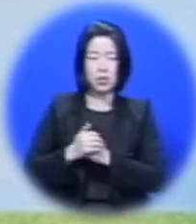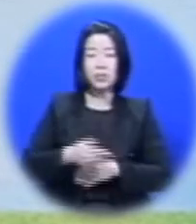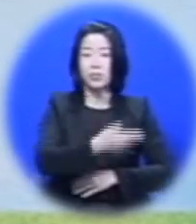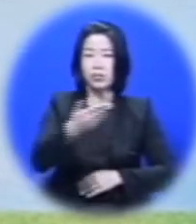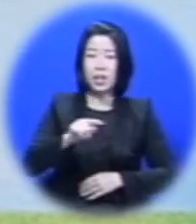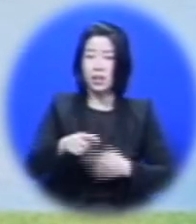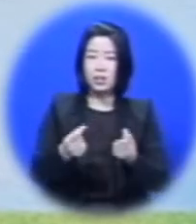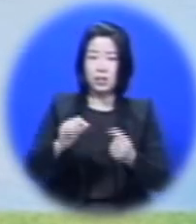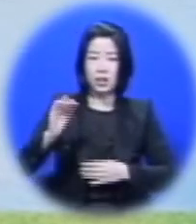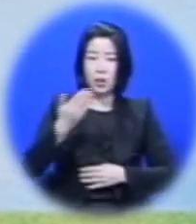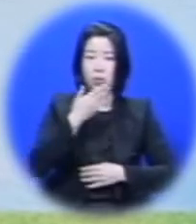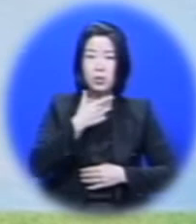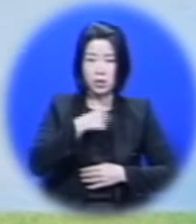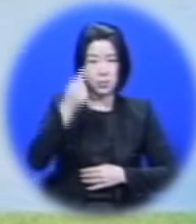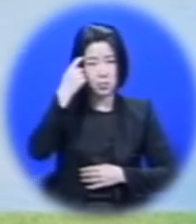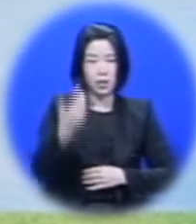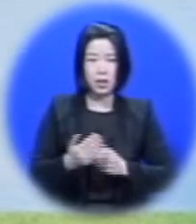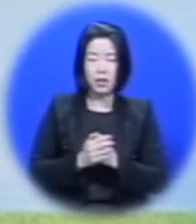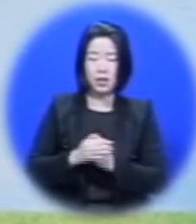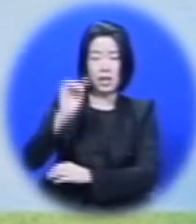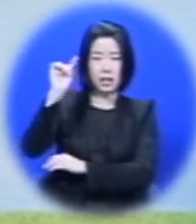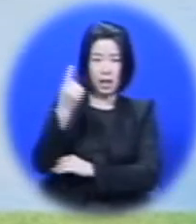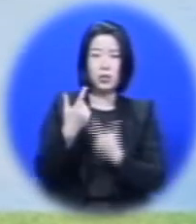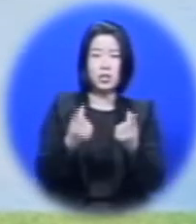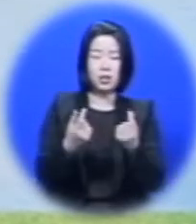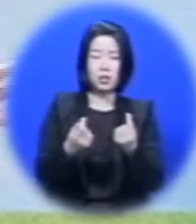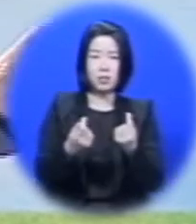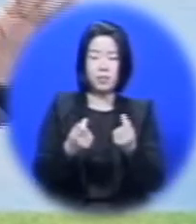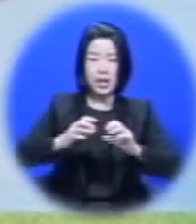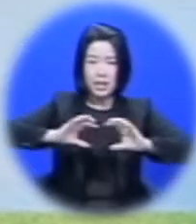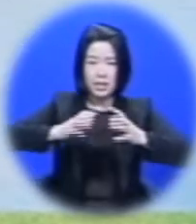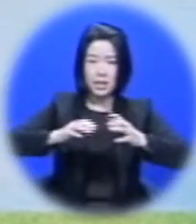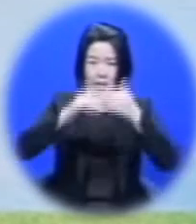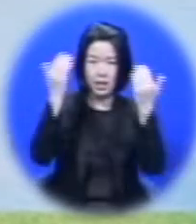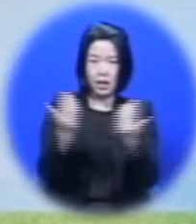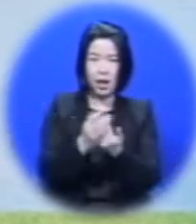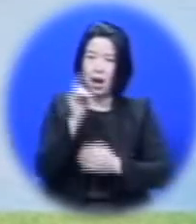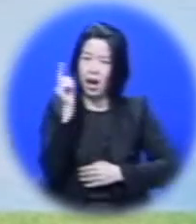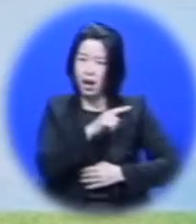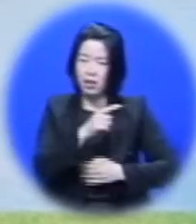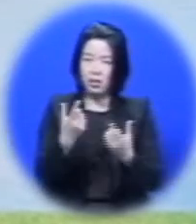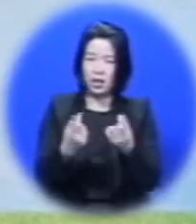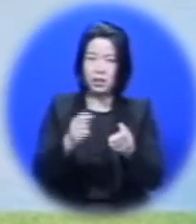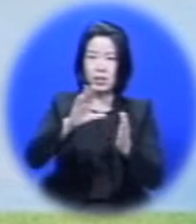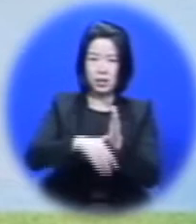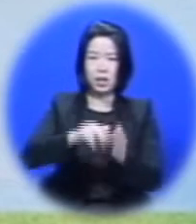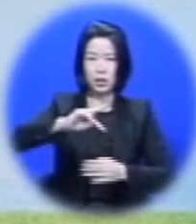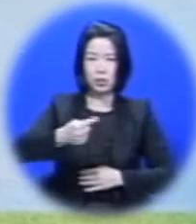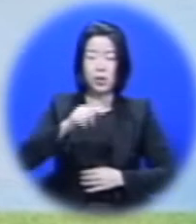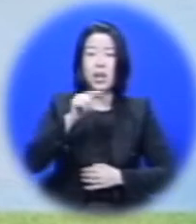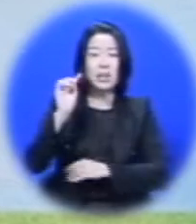여러분은 그렇게 되고 싶습니까? 다윗처럼 세상이 다 악한 것 같을 때에도